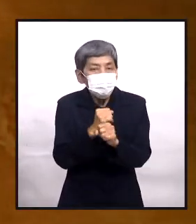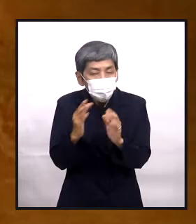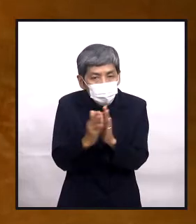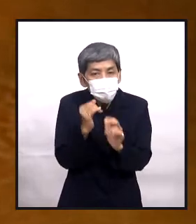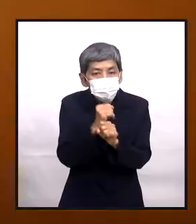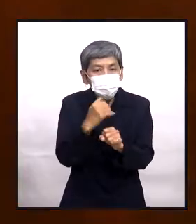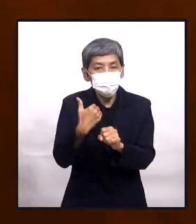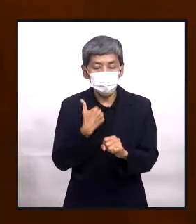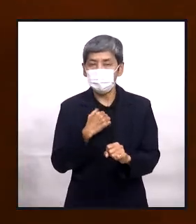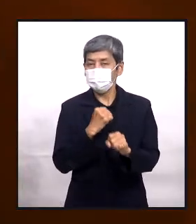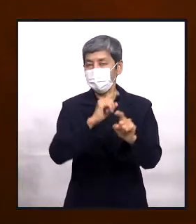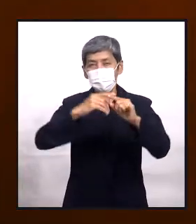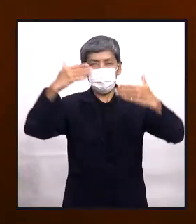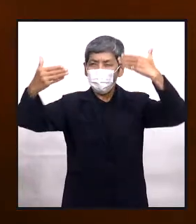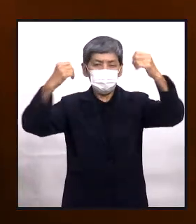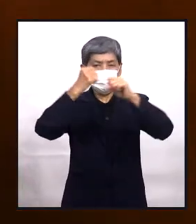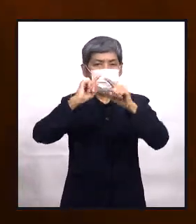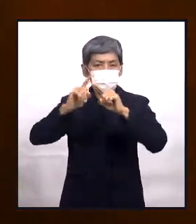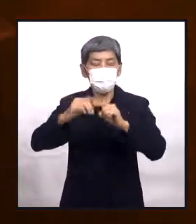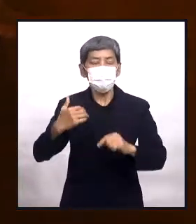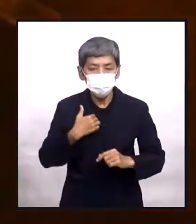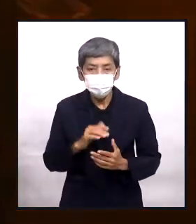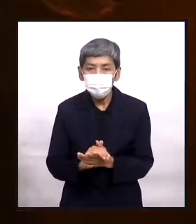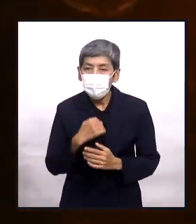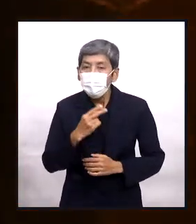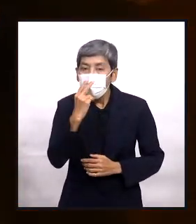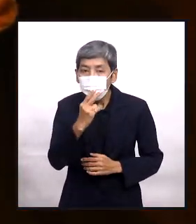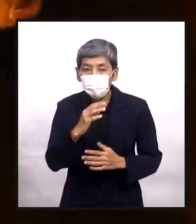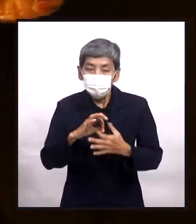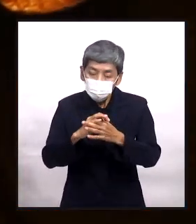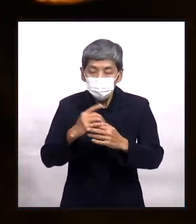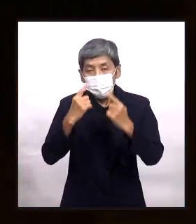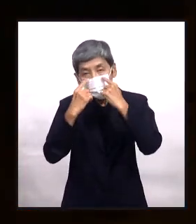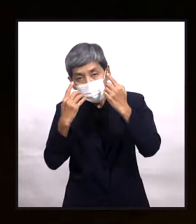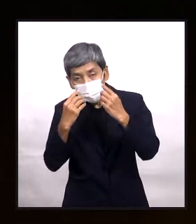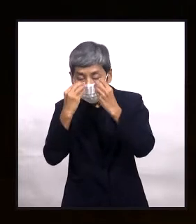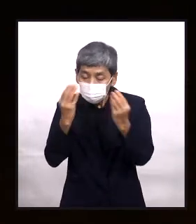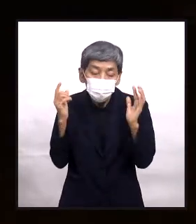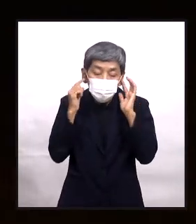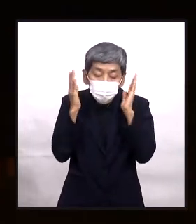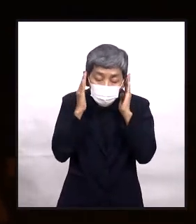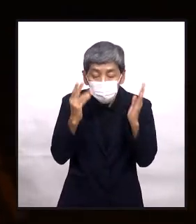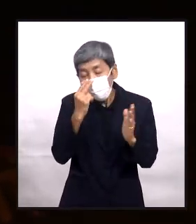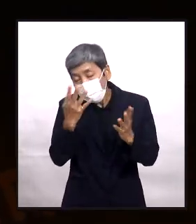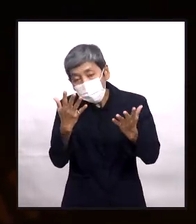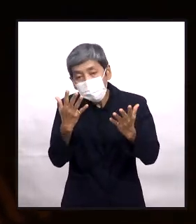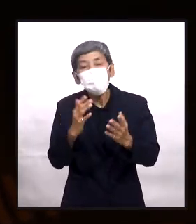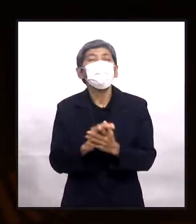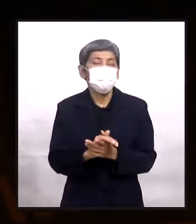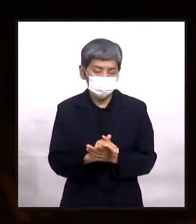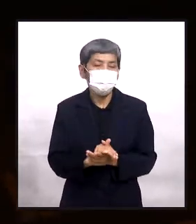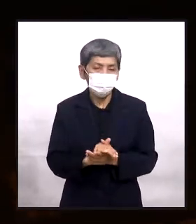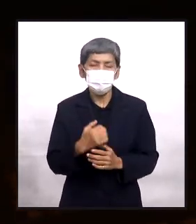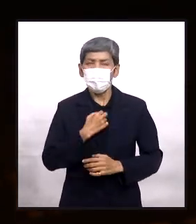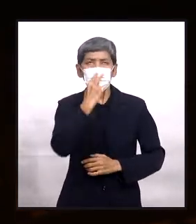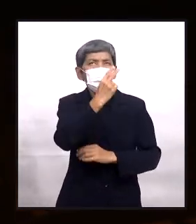าสนับสนุนองค์การพิพิธภัณฑ์วิทยาศาสตร์แห่งชาติใส่แล้วหลังจะคล่อมข้อจะล็อกตาจะฟ้าฟางหูจะไม่ได้ยินเสียงเท่าที่ควรจะเ